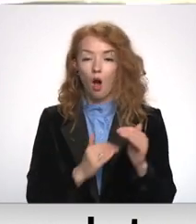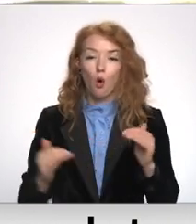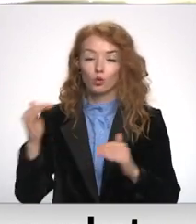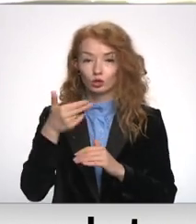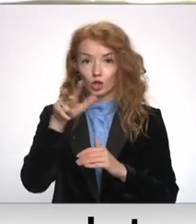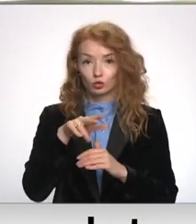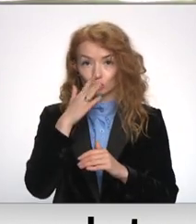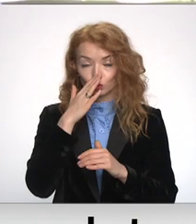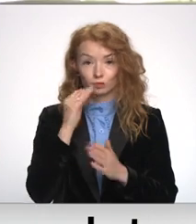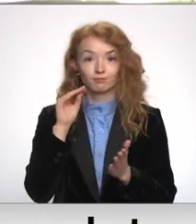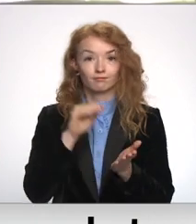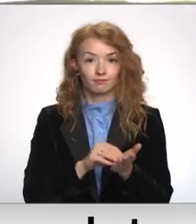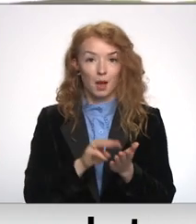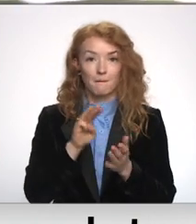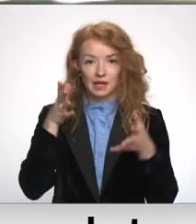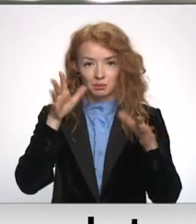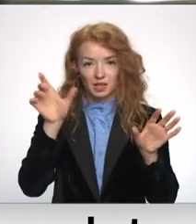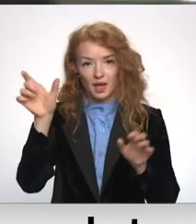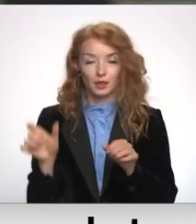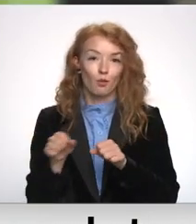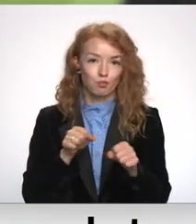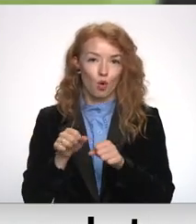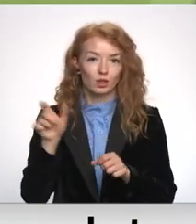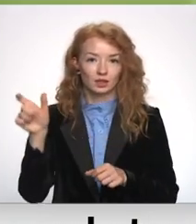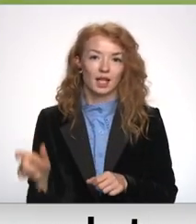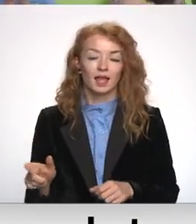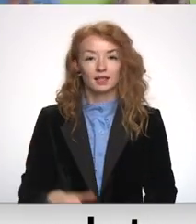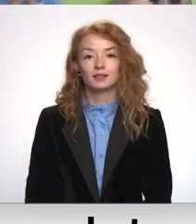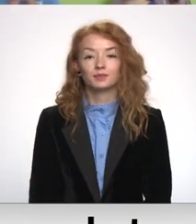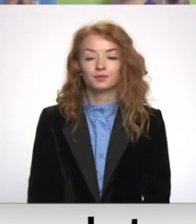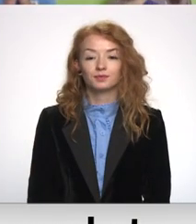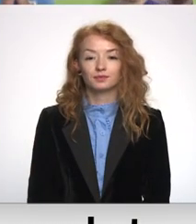numuru kandidē bokseris Mairis Priedis. Madara Līcīte, Aigars Kovaļevskis, Latvijas televīzija.